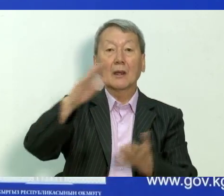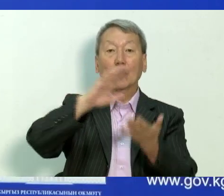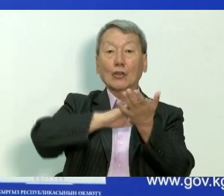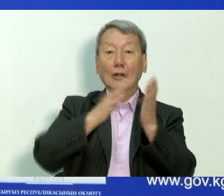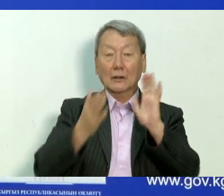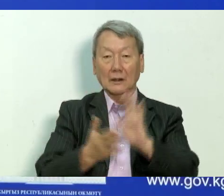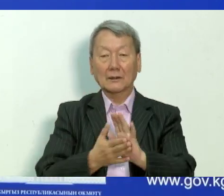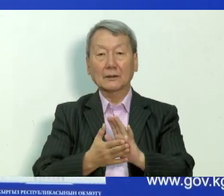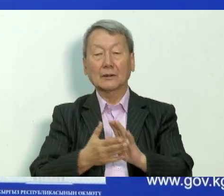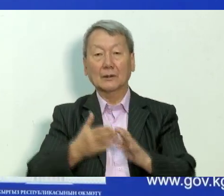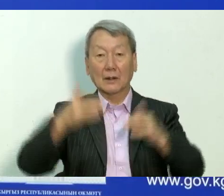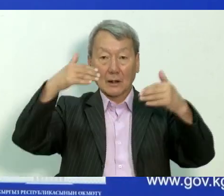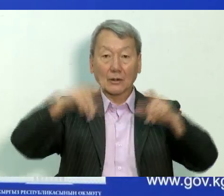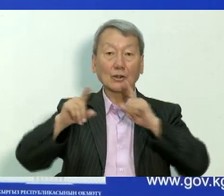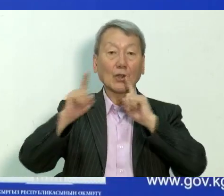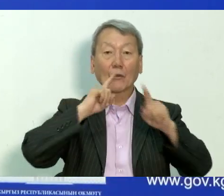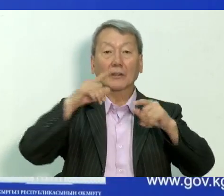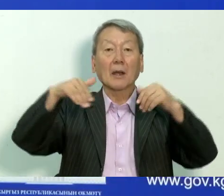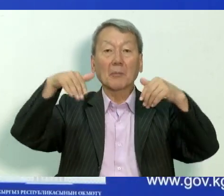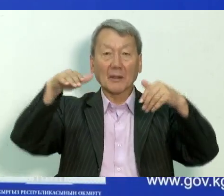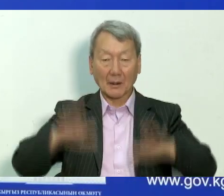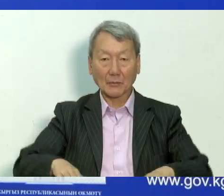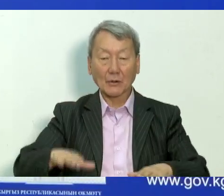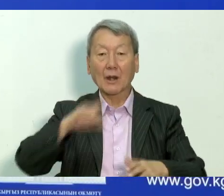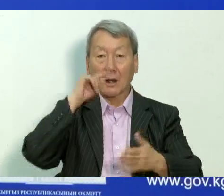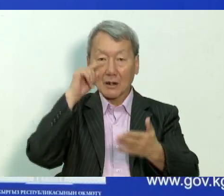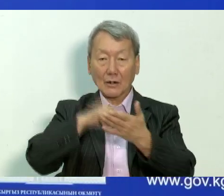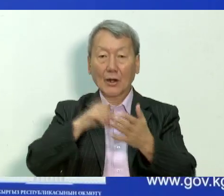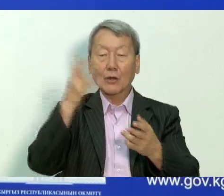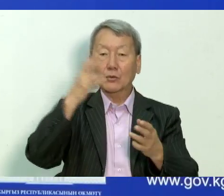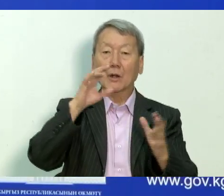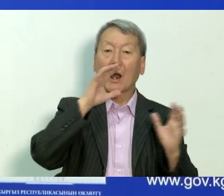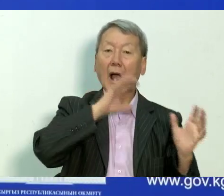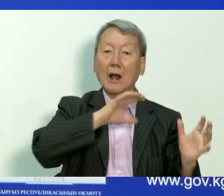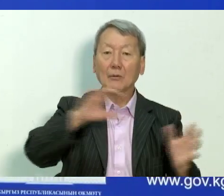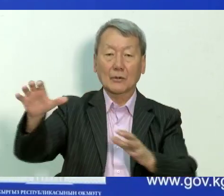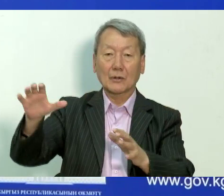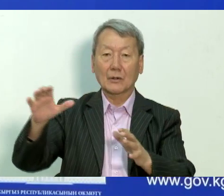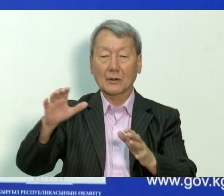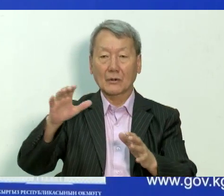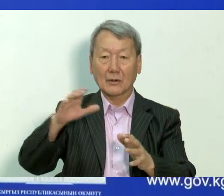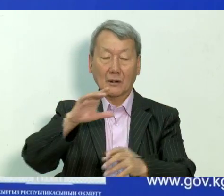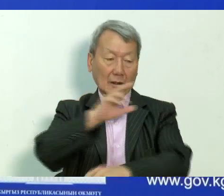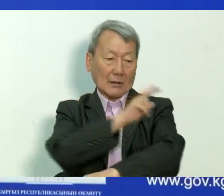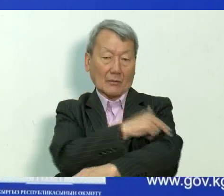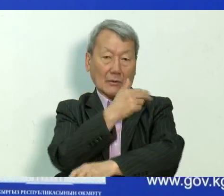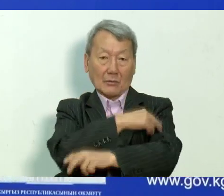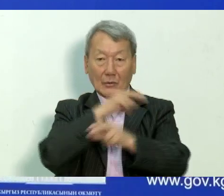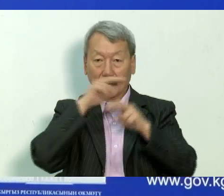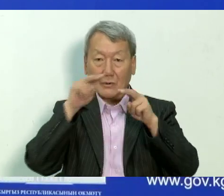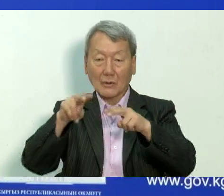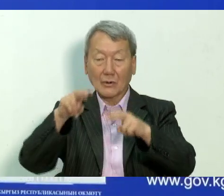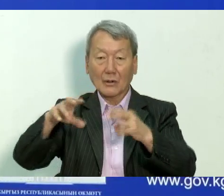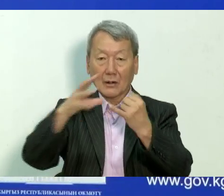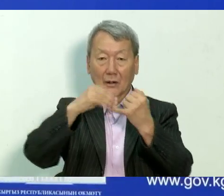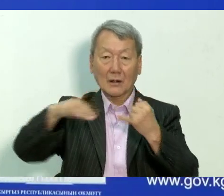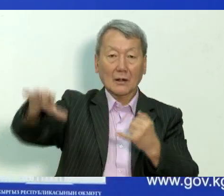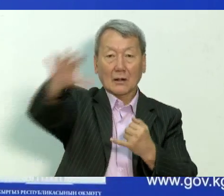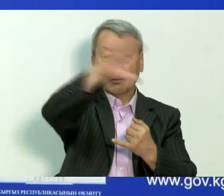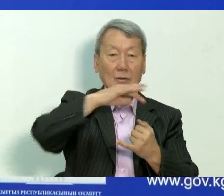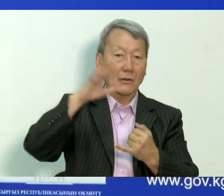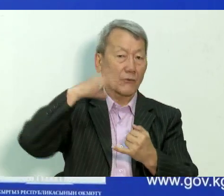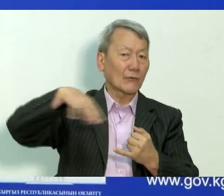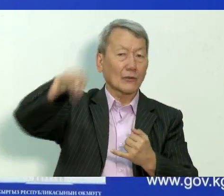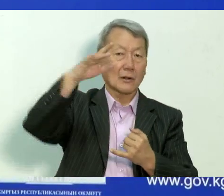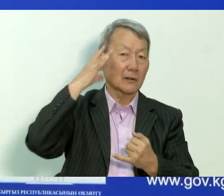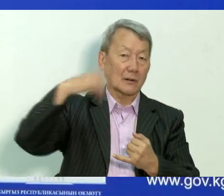Согласно решению Совета безопасности, отмечено обеспечить надлежащий эпидемиологический надзор на территории Кыргызской